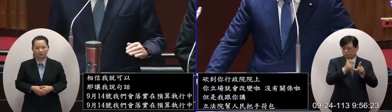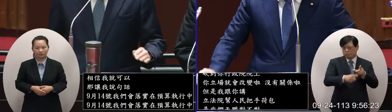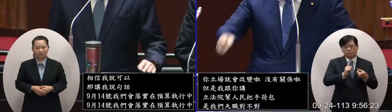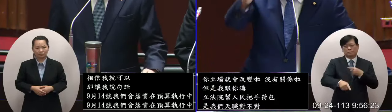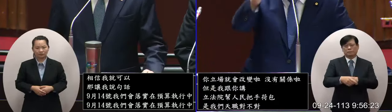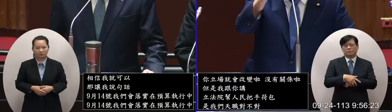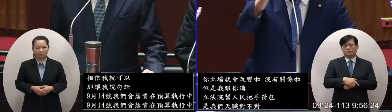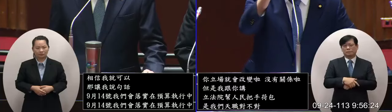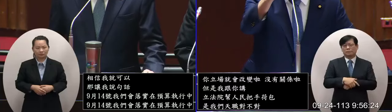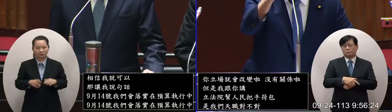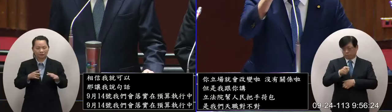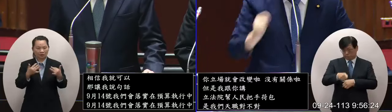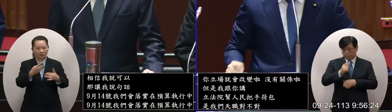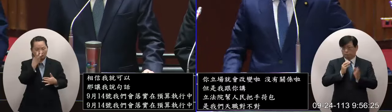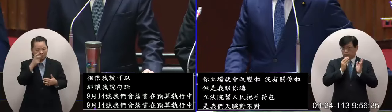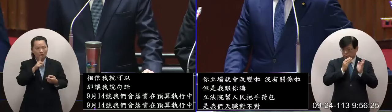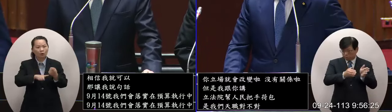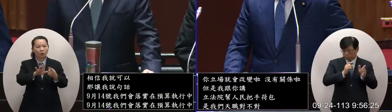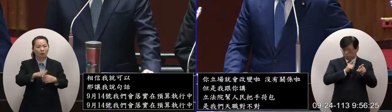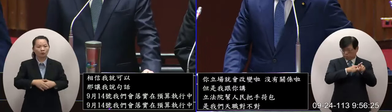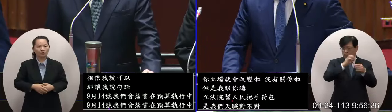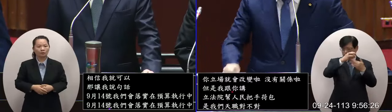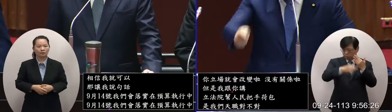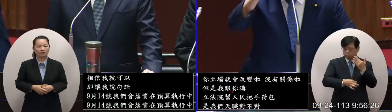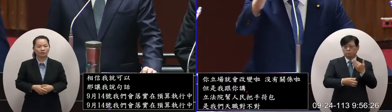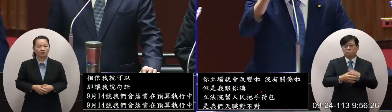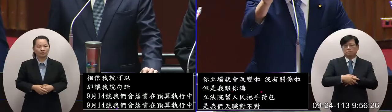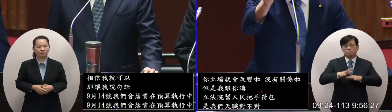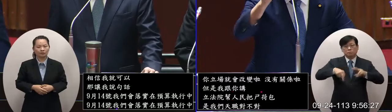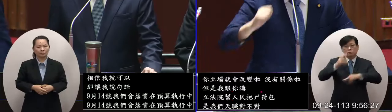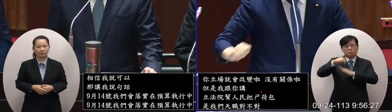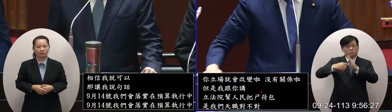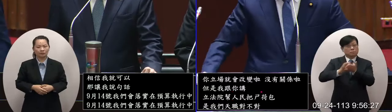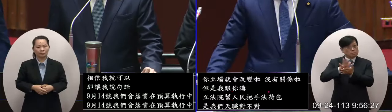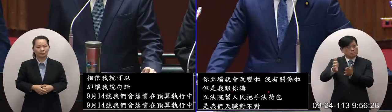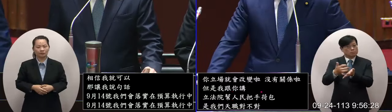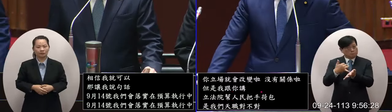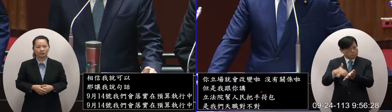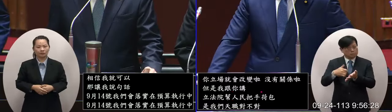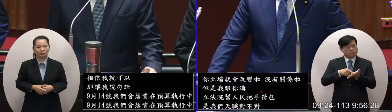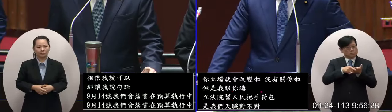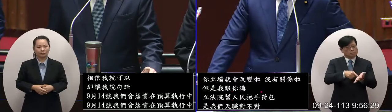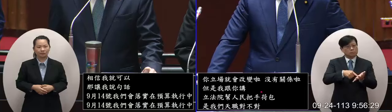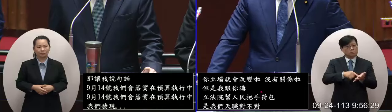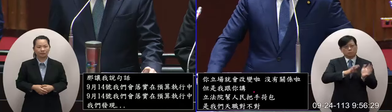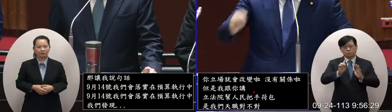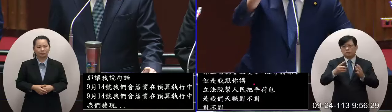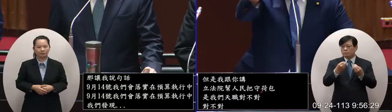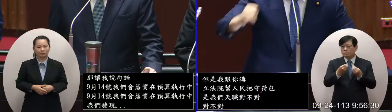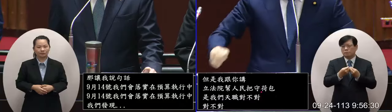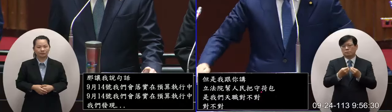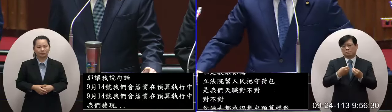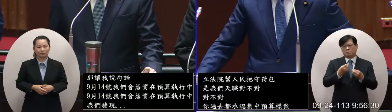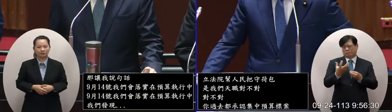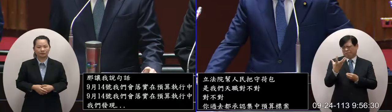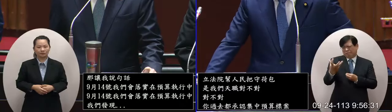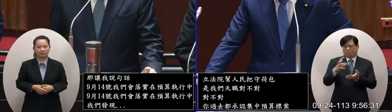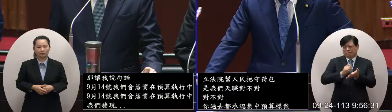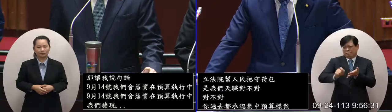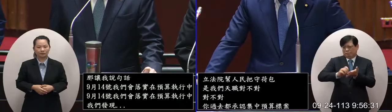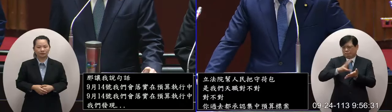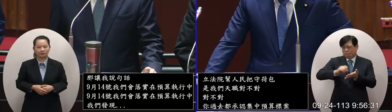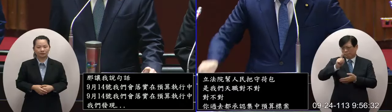那我就用这个做预算指标，来看看行政院未来预算该怎么编嘛。你太集中了，我就